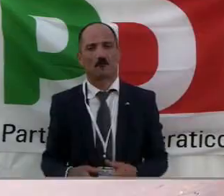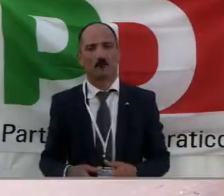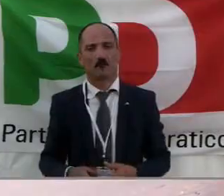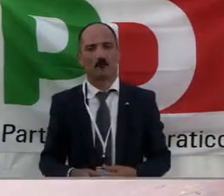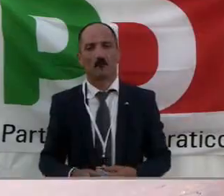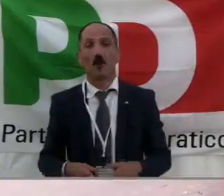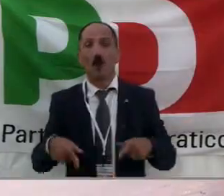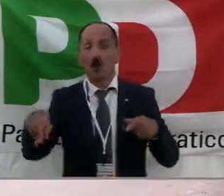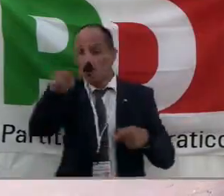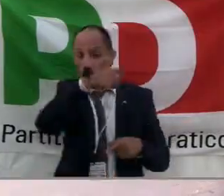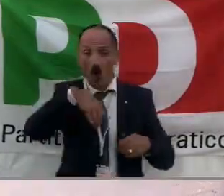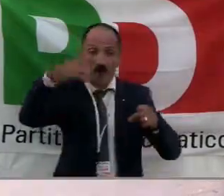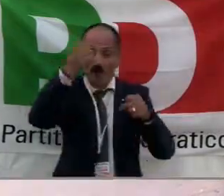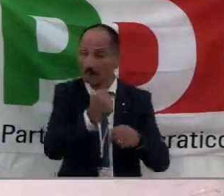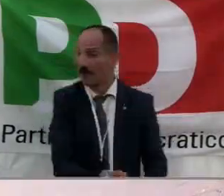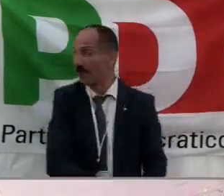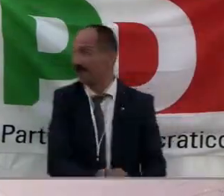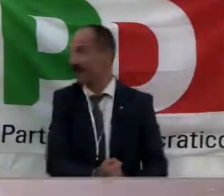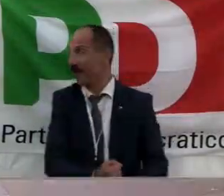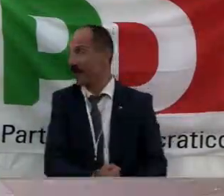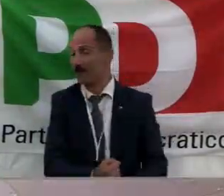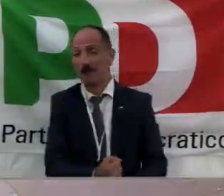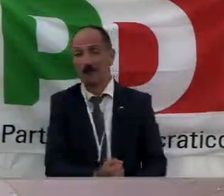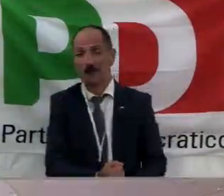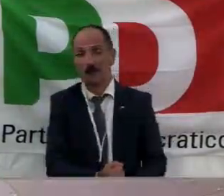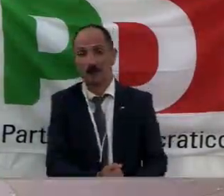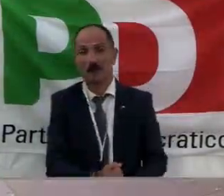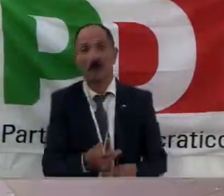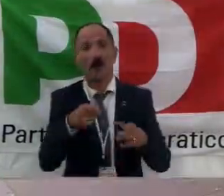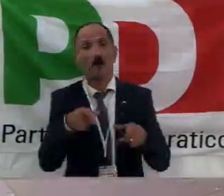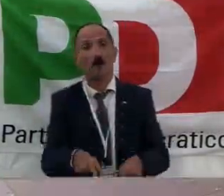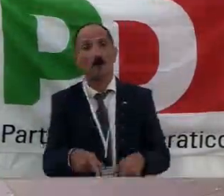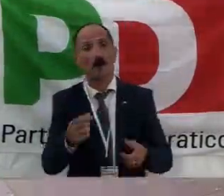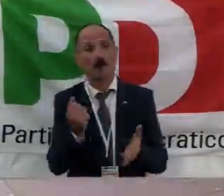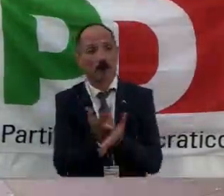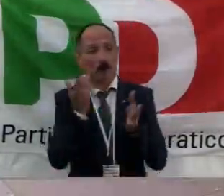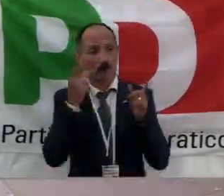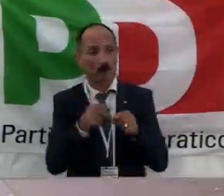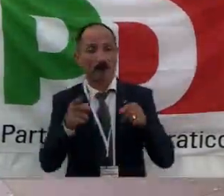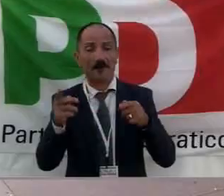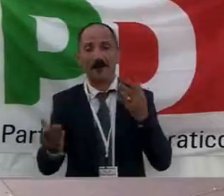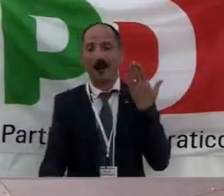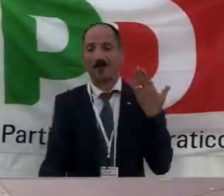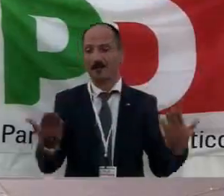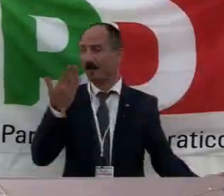Noi siamo fondamentali per l'alternativa.